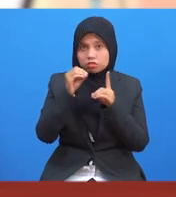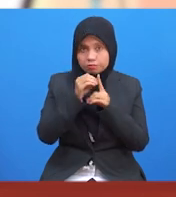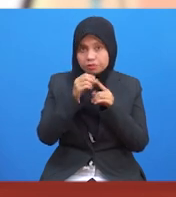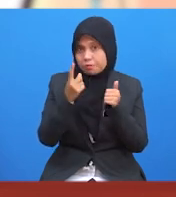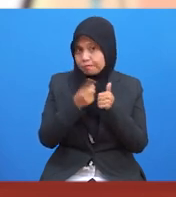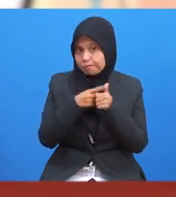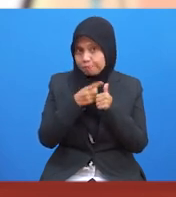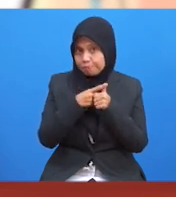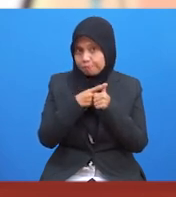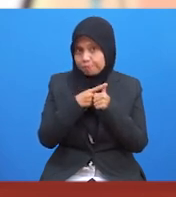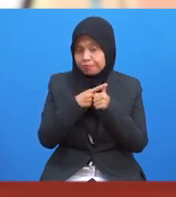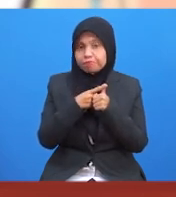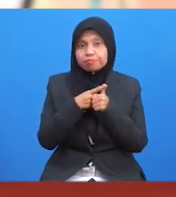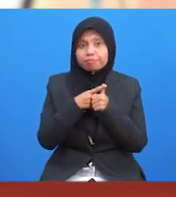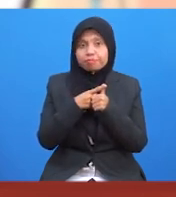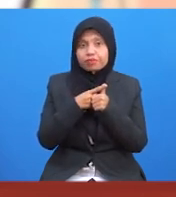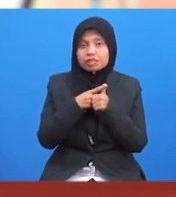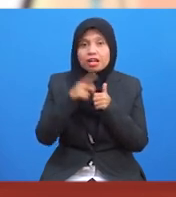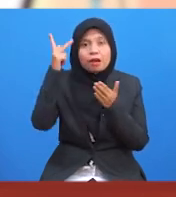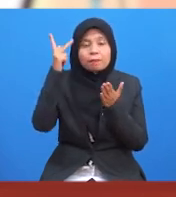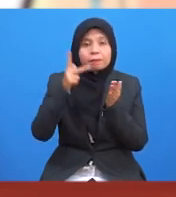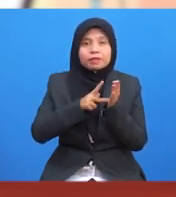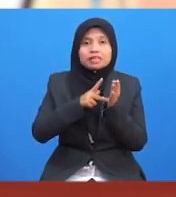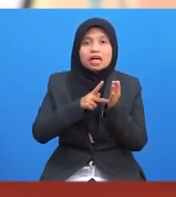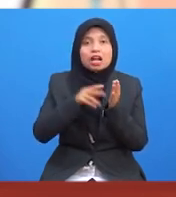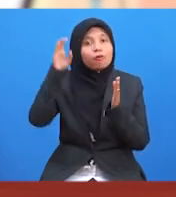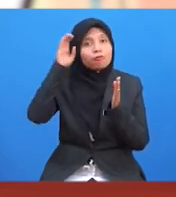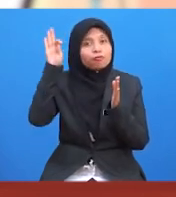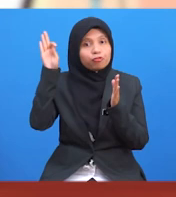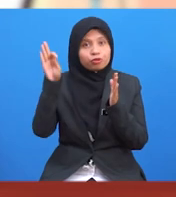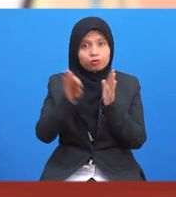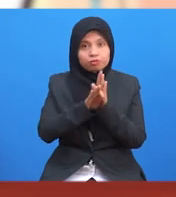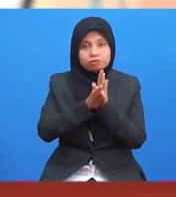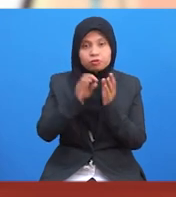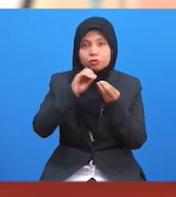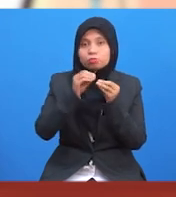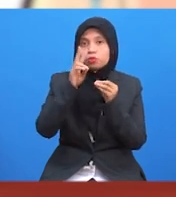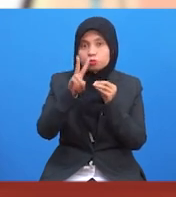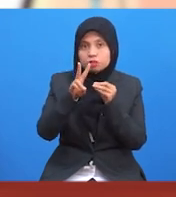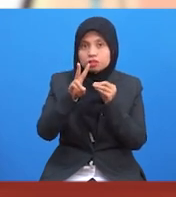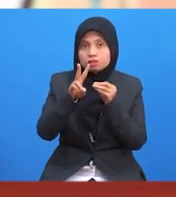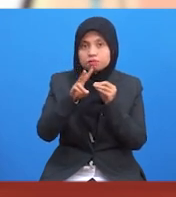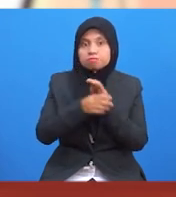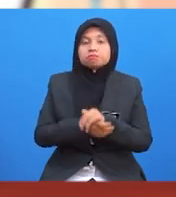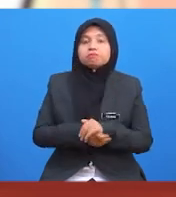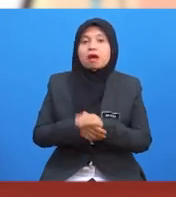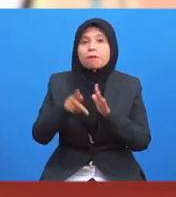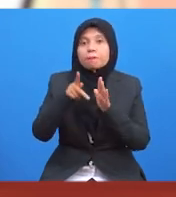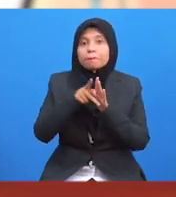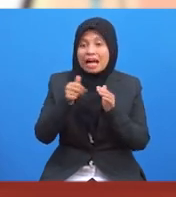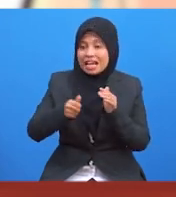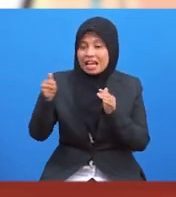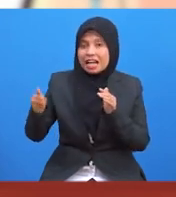yang pertama adalah pengenalan fotografi. Yang kedua adalah